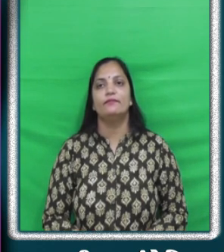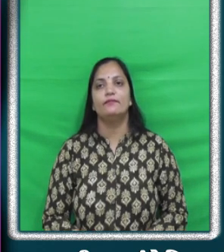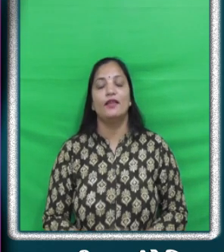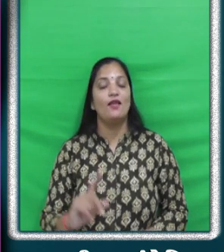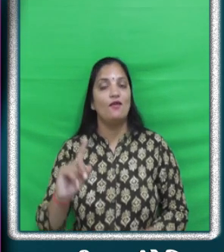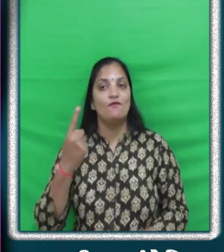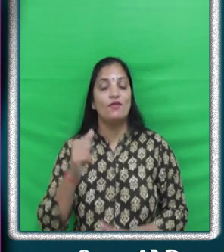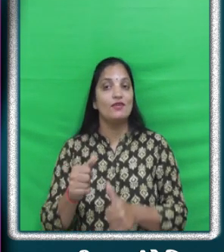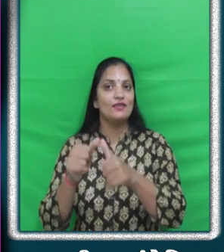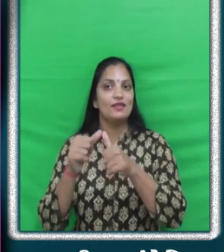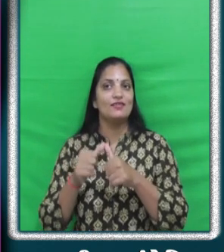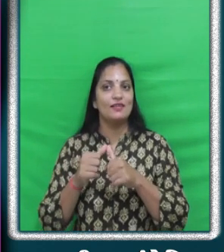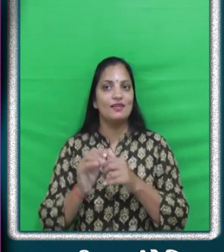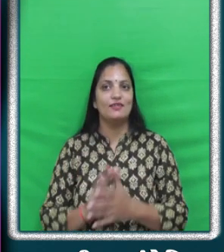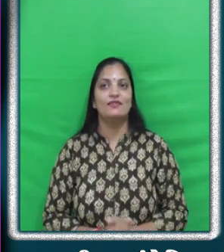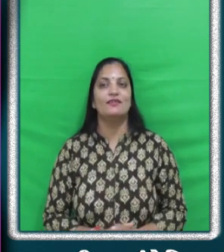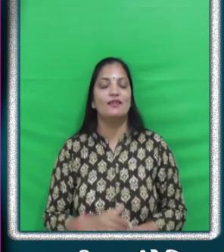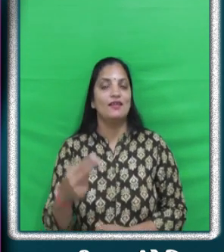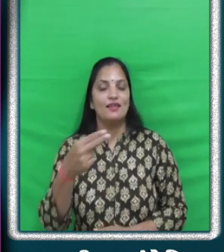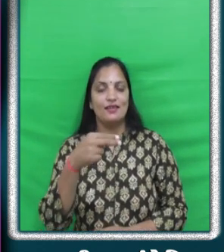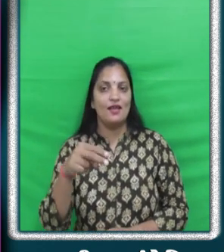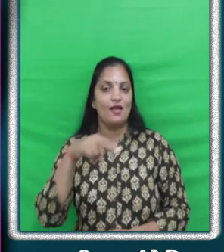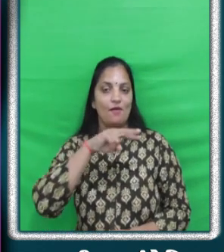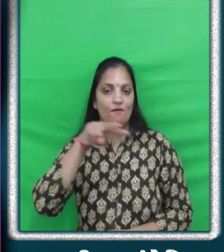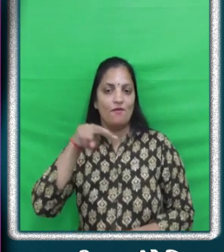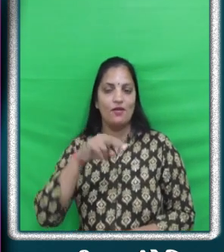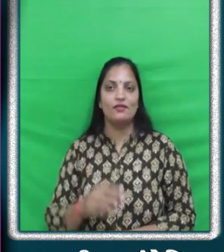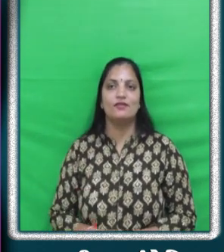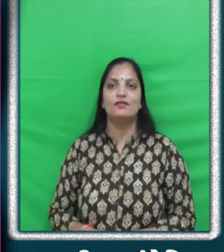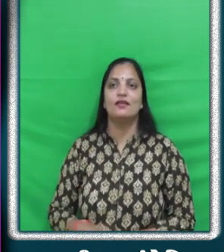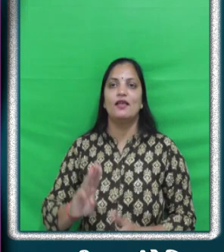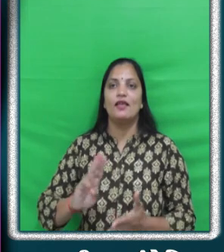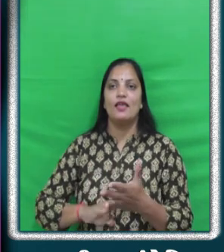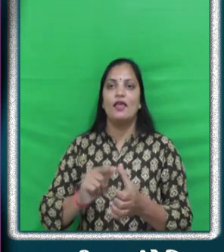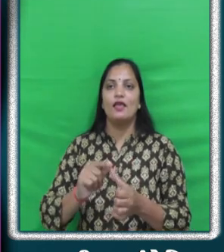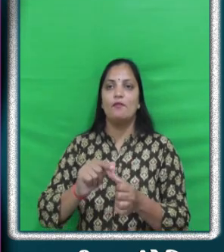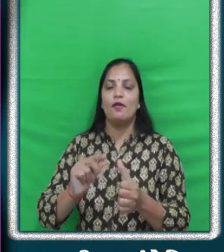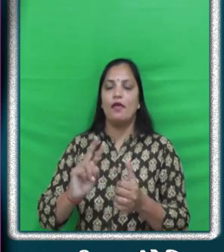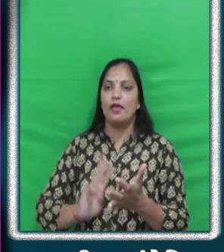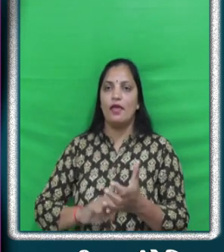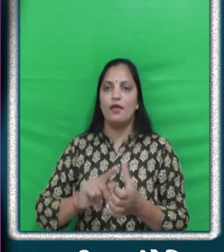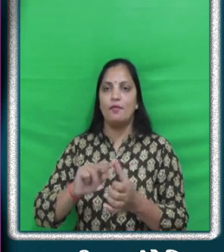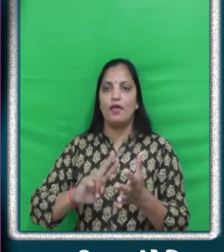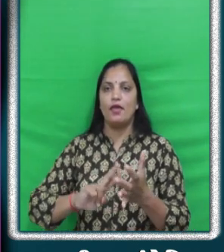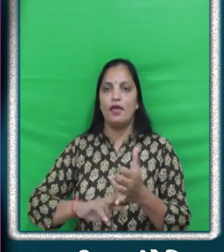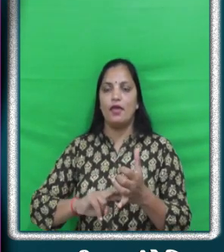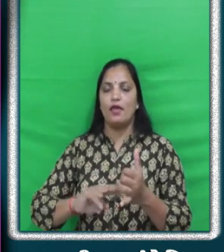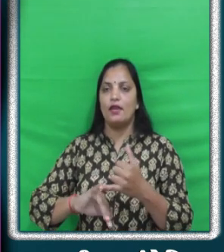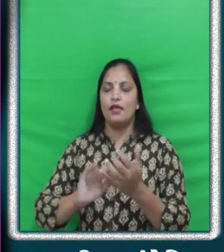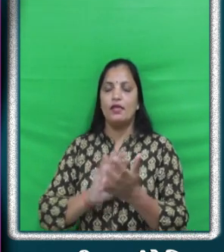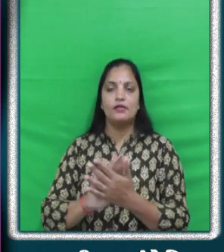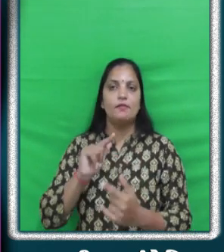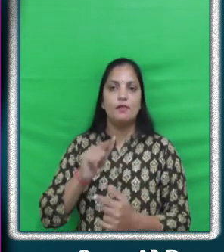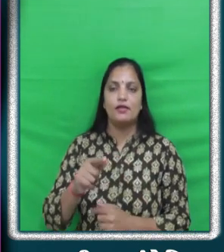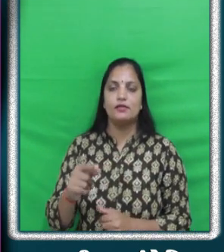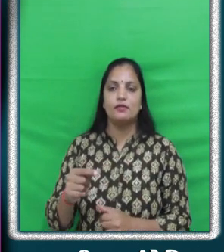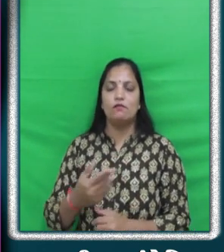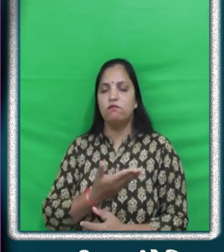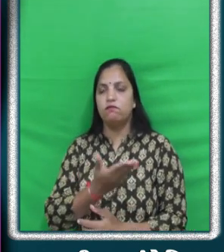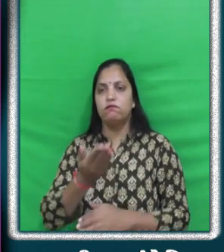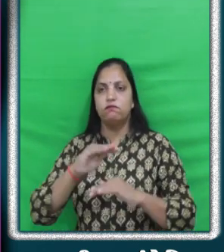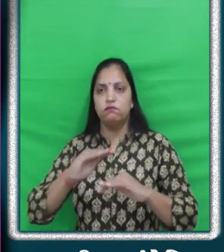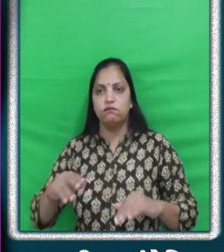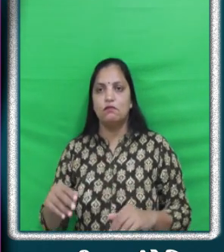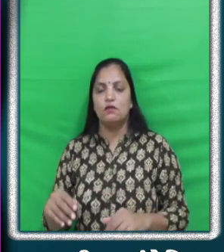મેં કીધું હતું જેનો પહેલો આન્સર આવશે એનું હું અહીંયા નામ વાંચીશ. પહેલો આન્સર હતો માનસીનો, ધન્યવાદ. ઘણા બધા વિદ્યાર્થી મિત્રો કહી રહ્યા